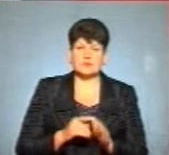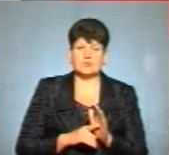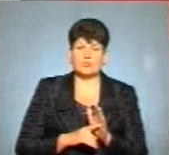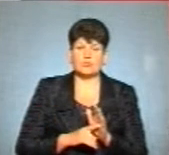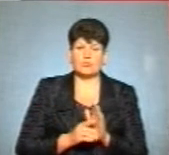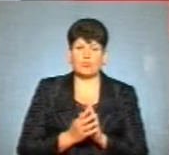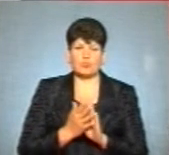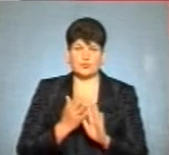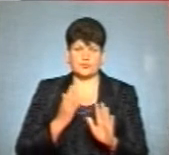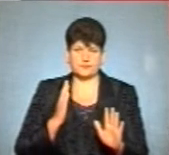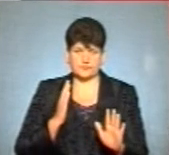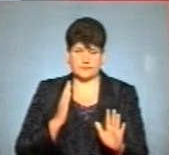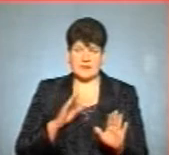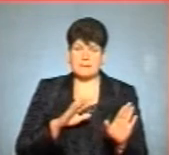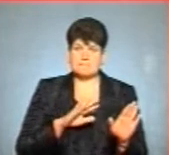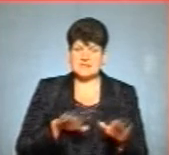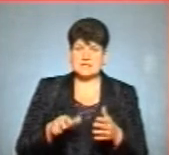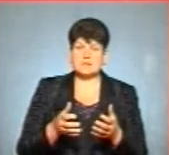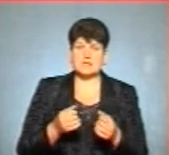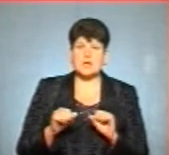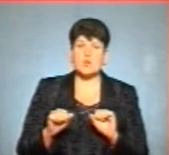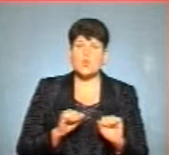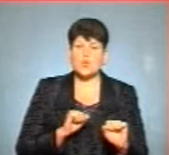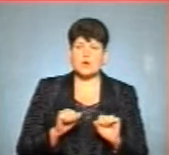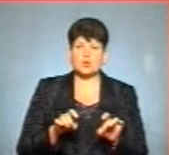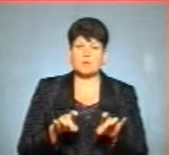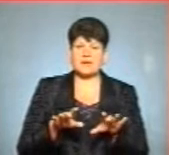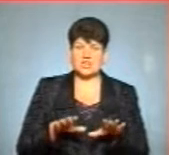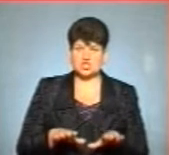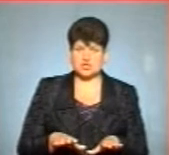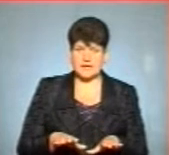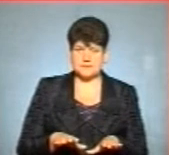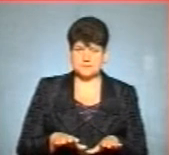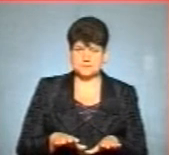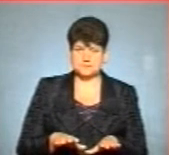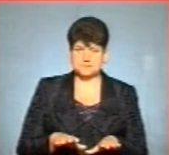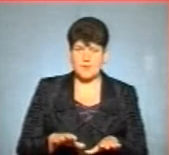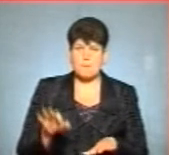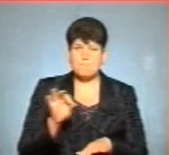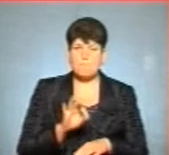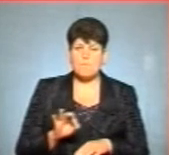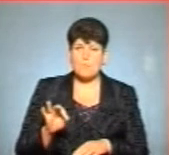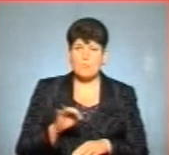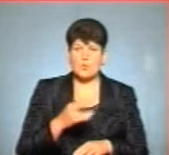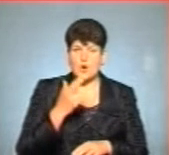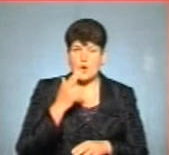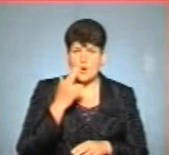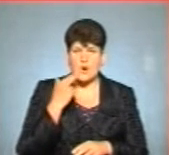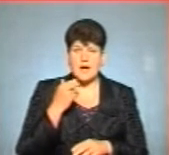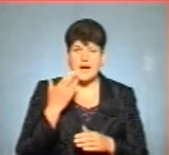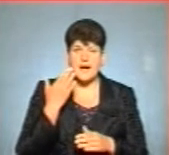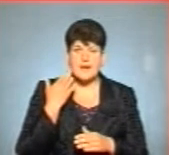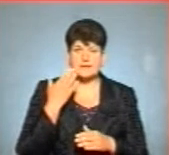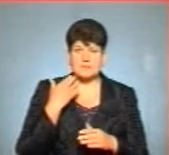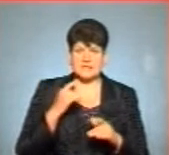почергово. Після прийняття урядом рішення про адаптивний